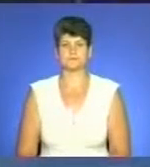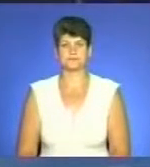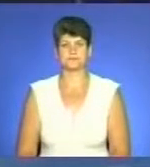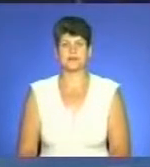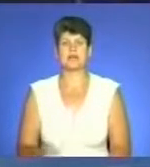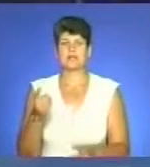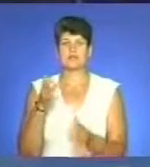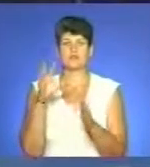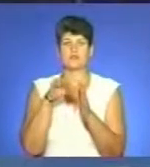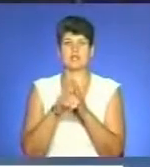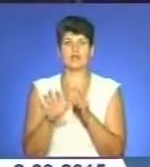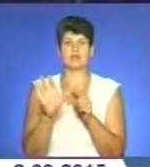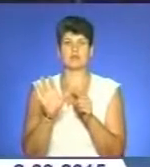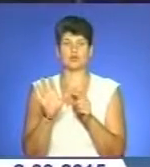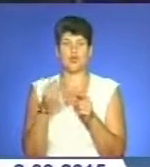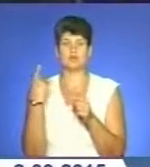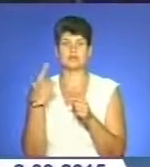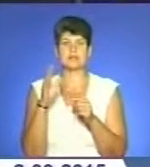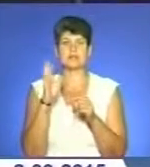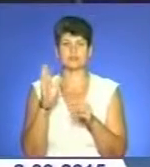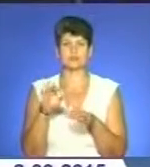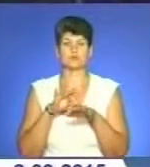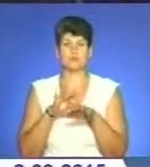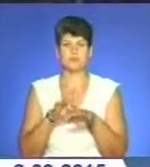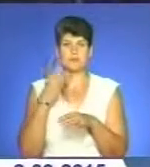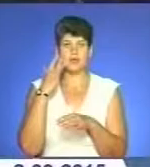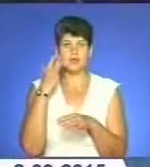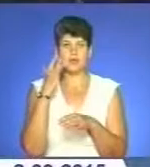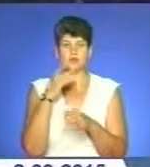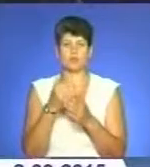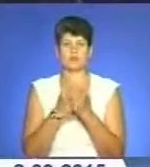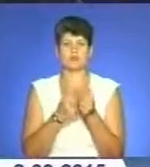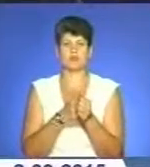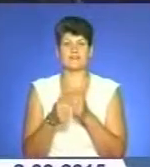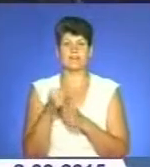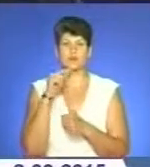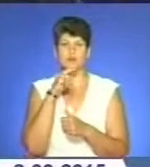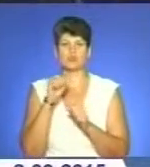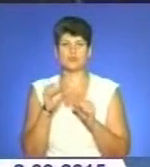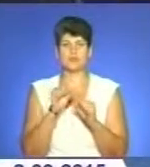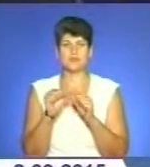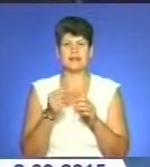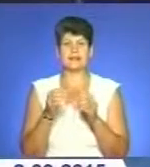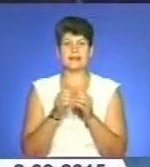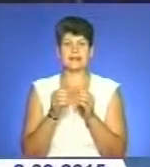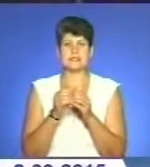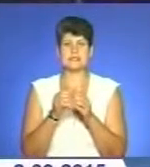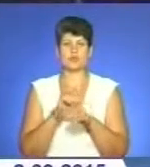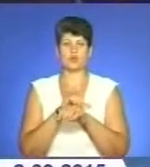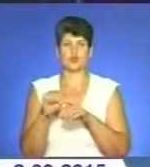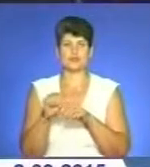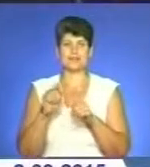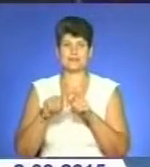Тернопільщина увійшла в п'ятірку областей, де реалізовуватимуть американську програму лідерства в економічному управлінні. Десятки закордонних експертів